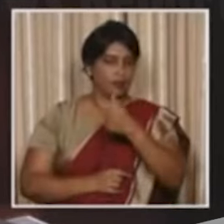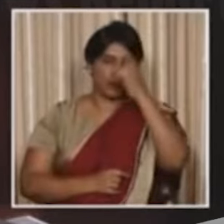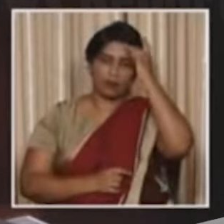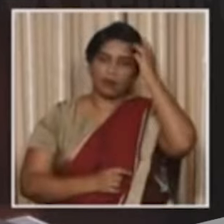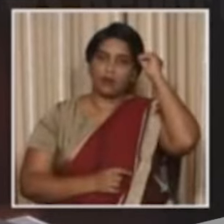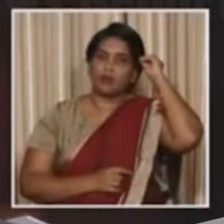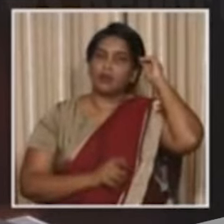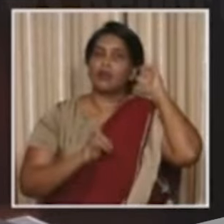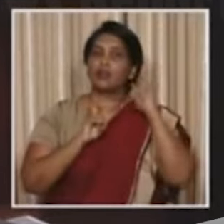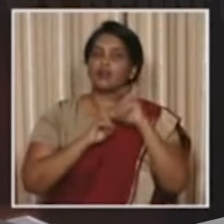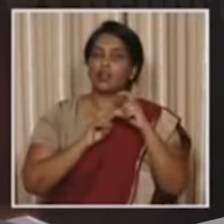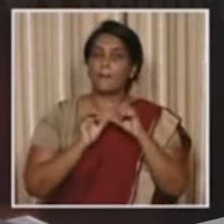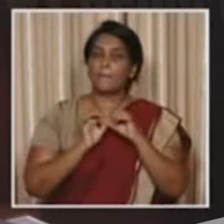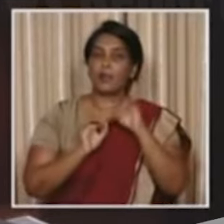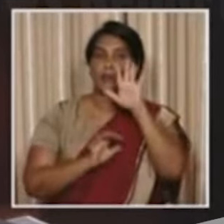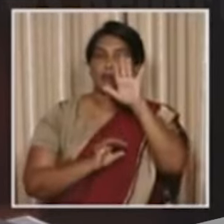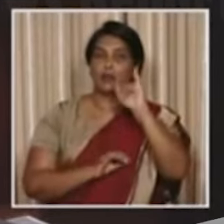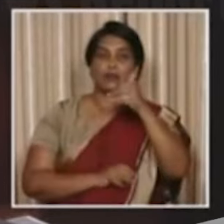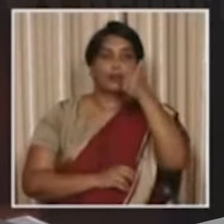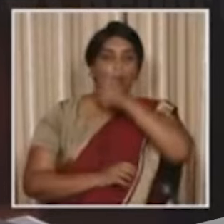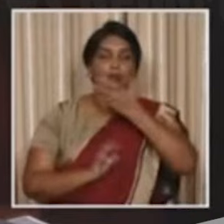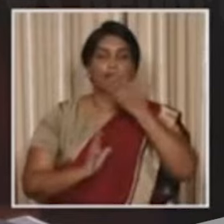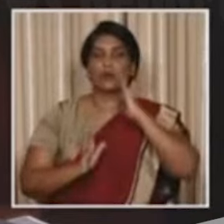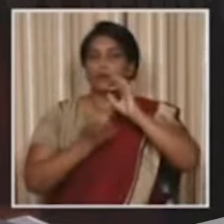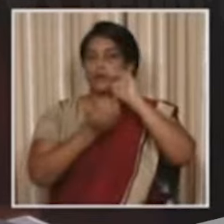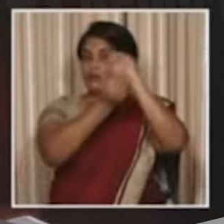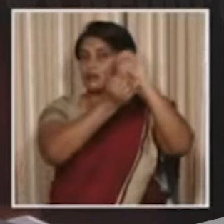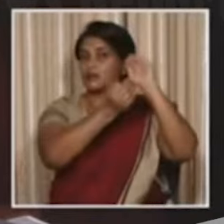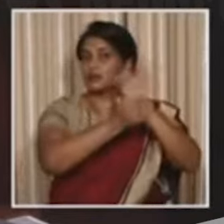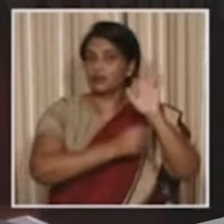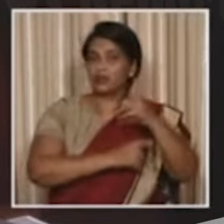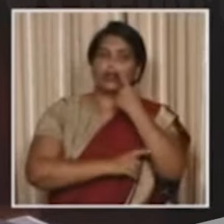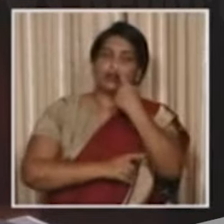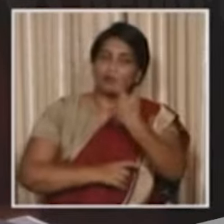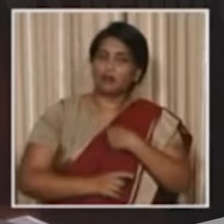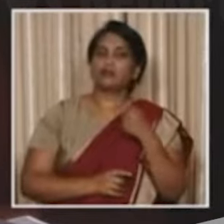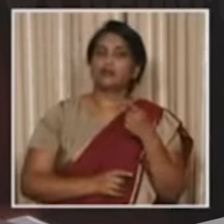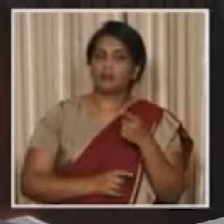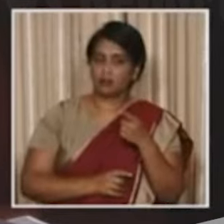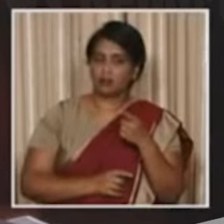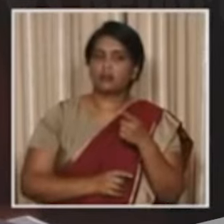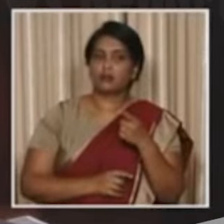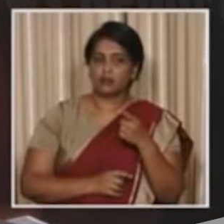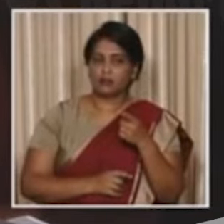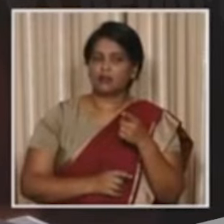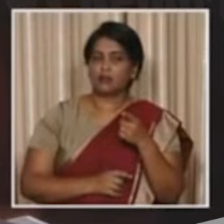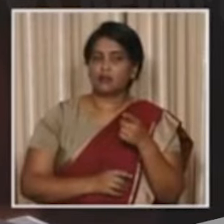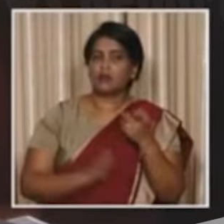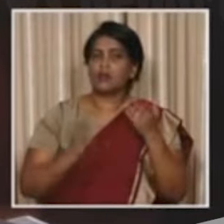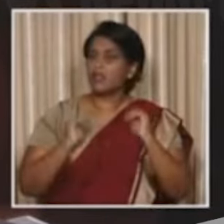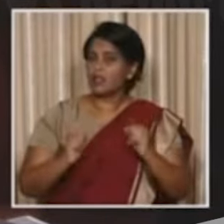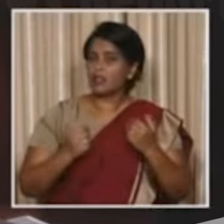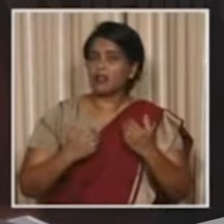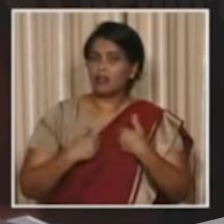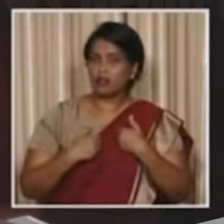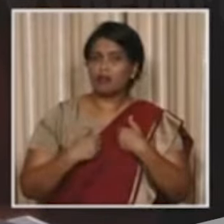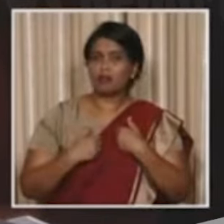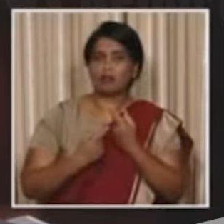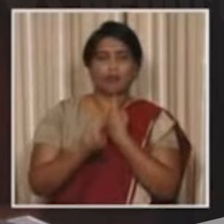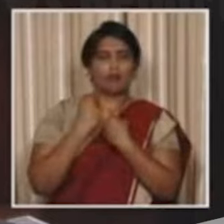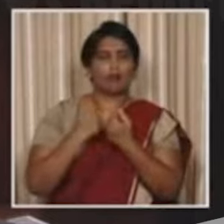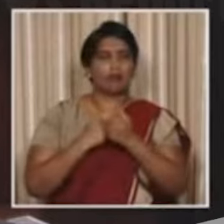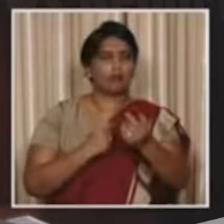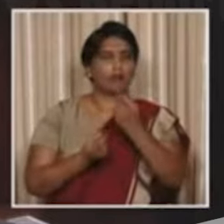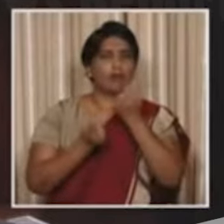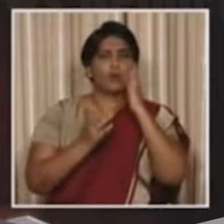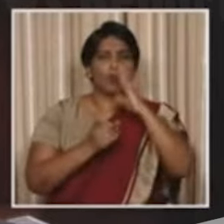ඩොලර් බිලියන 56ක් හොරකම් කරලා පිටරට තැන්පත් කරලා තිබෙනවා කියන එක ඔබතුමාමයි කිව්වේ. එතකොට ඇයි අපි ස්ටෝලන් ඇසට්ස් රිකවර්